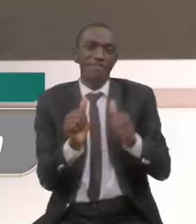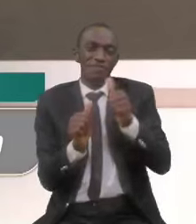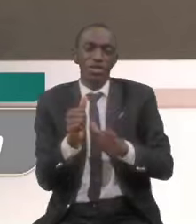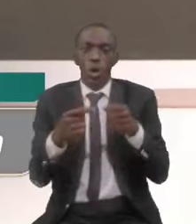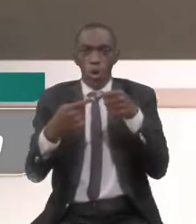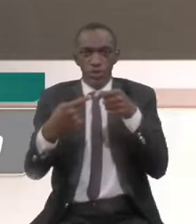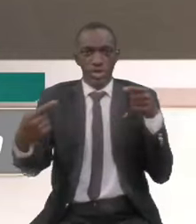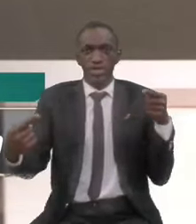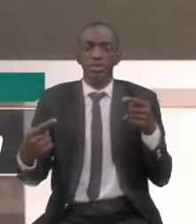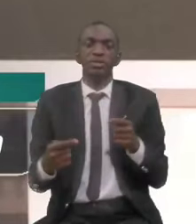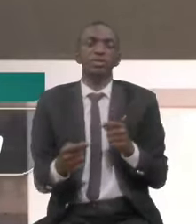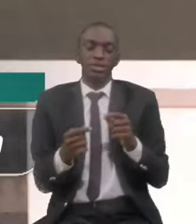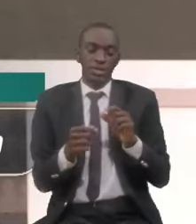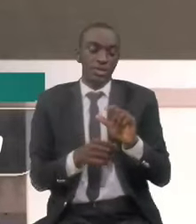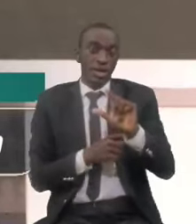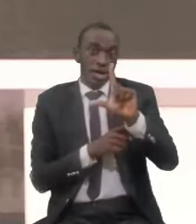le